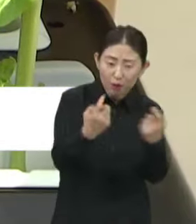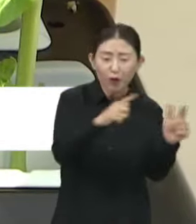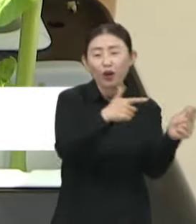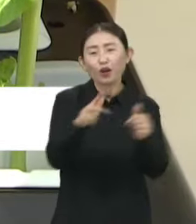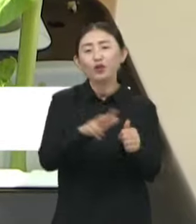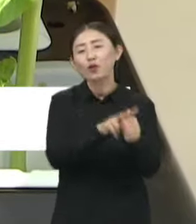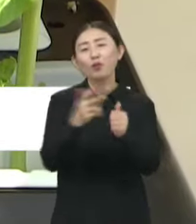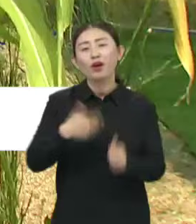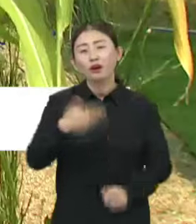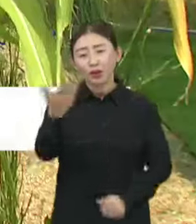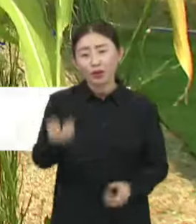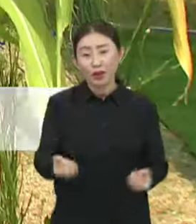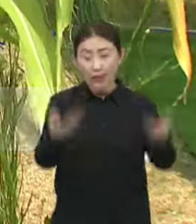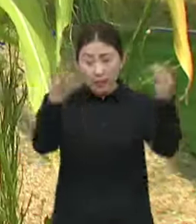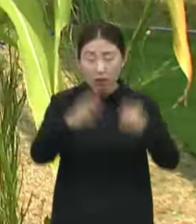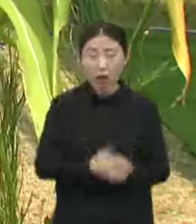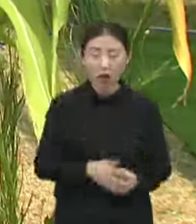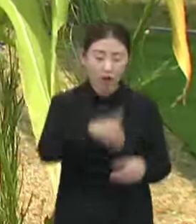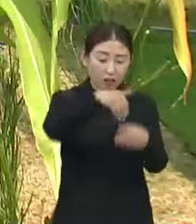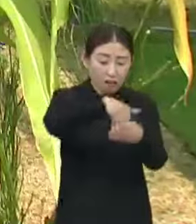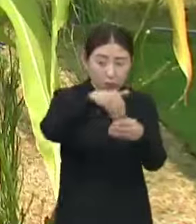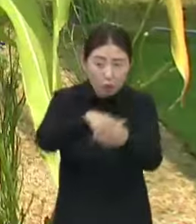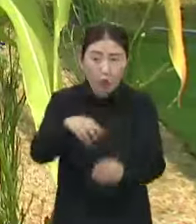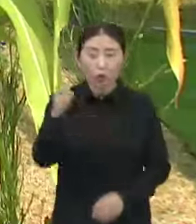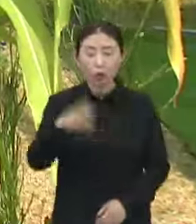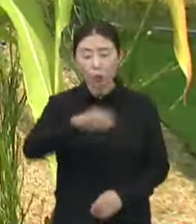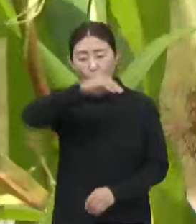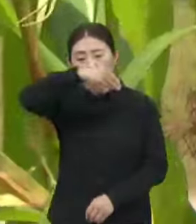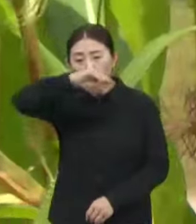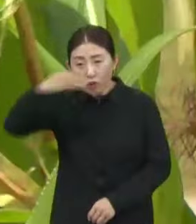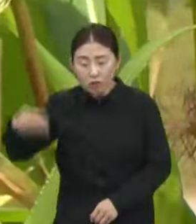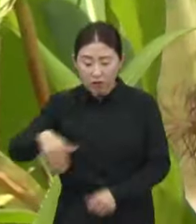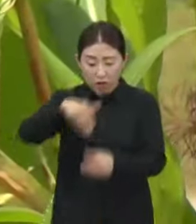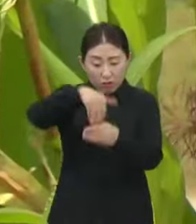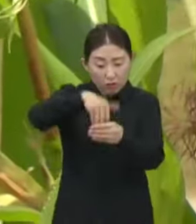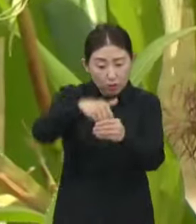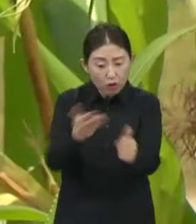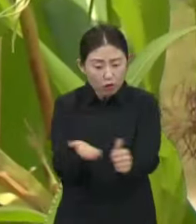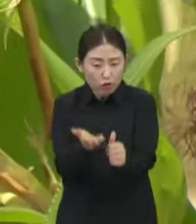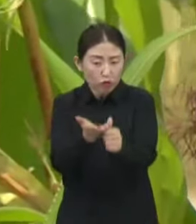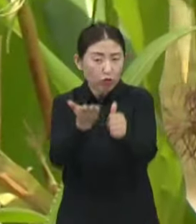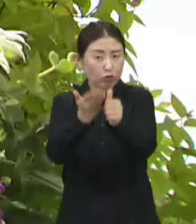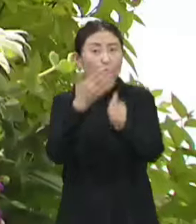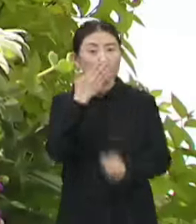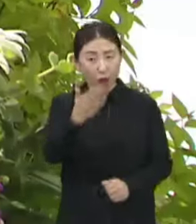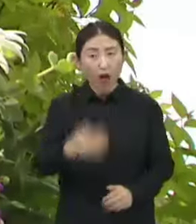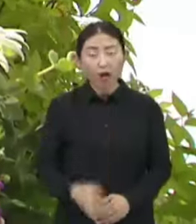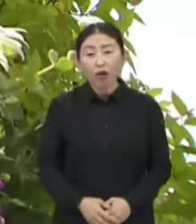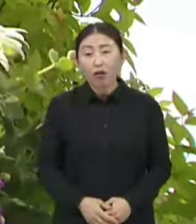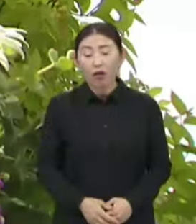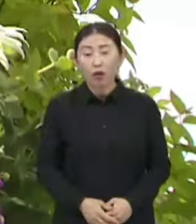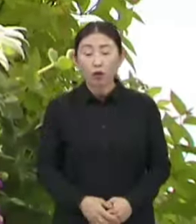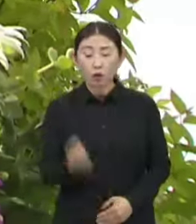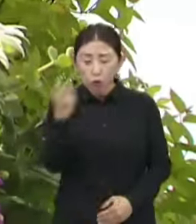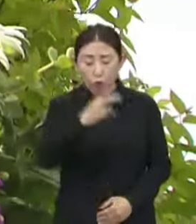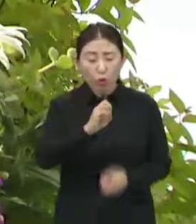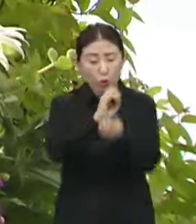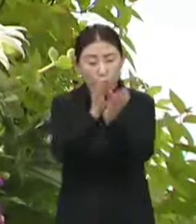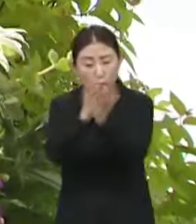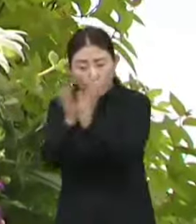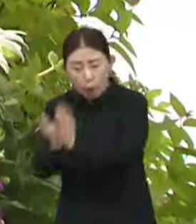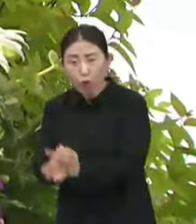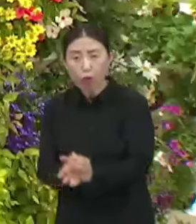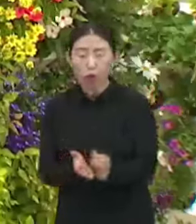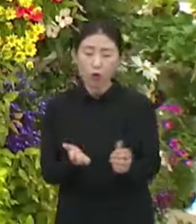상추를 화분에 심기도 하고 밭에서만 봤던 옥수수까지 화분에서 키울 수 있습니다. 먹거리 채소뿐 아니라